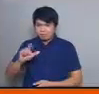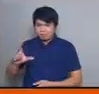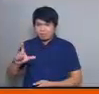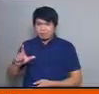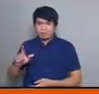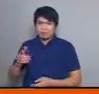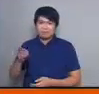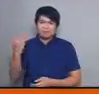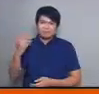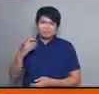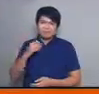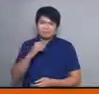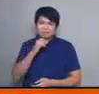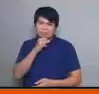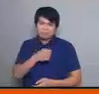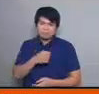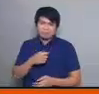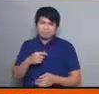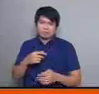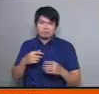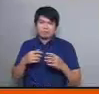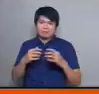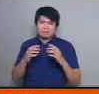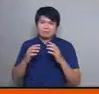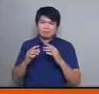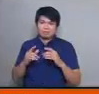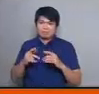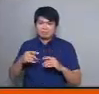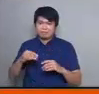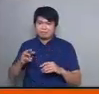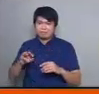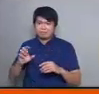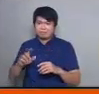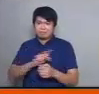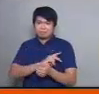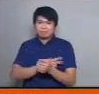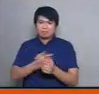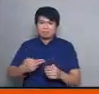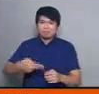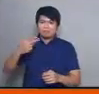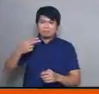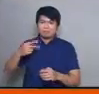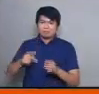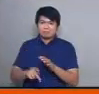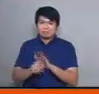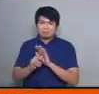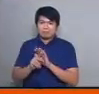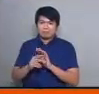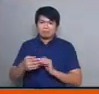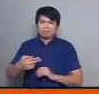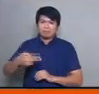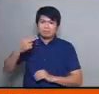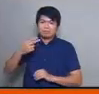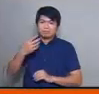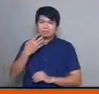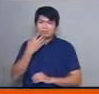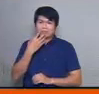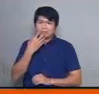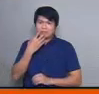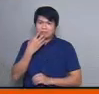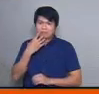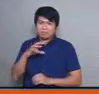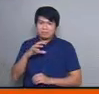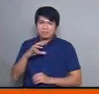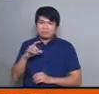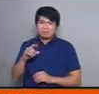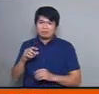traditional power plants. Kasi high pressure, high heat yun eh. No? And that's why, kumbaga, sunog na sunog yung